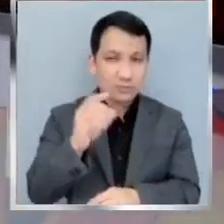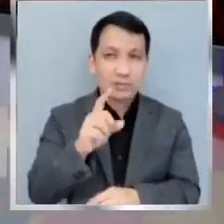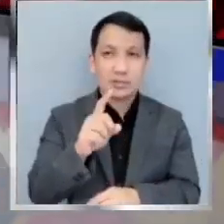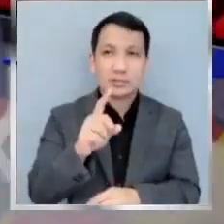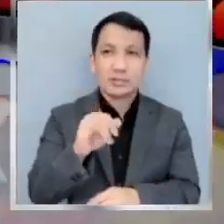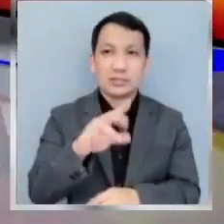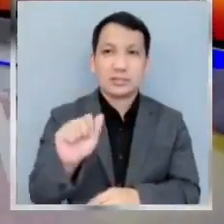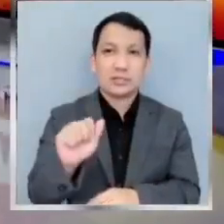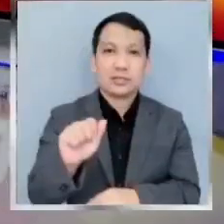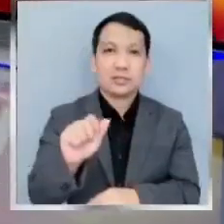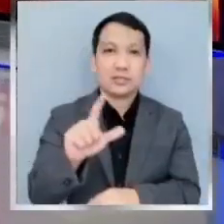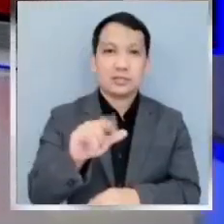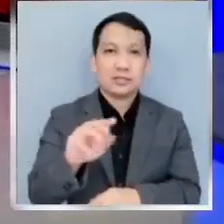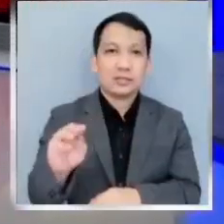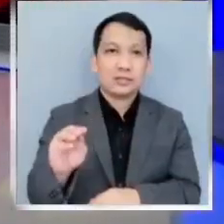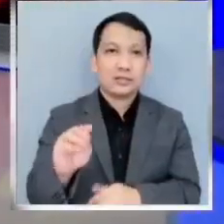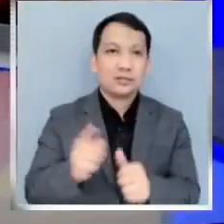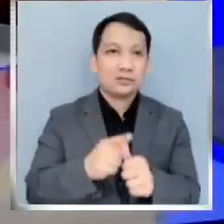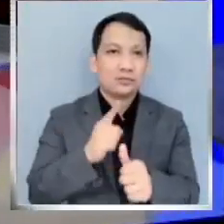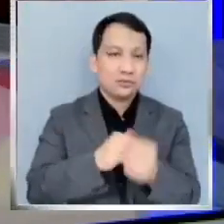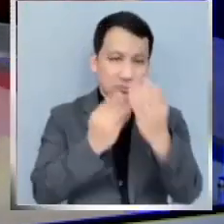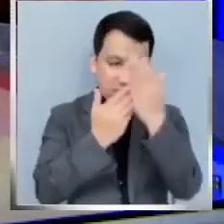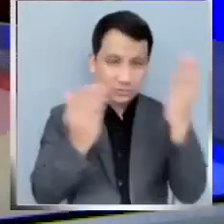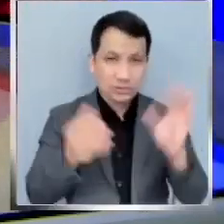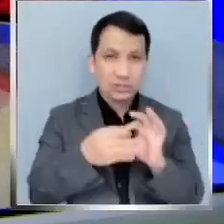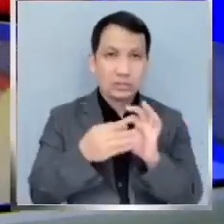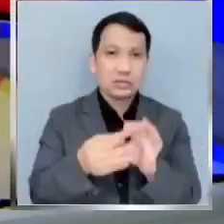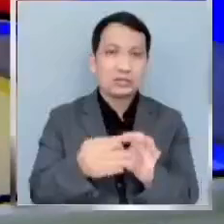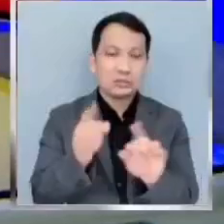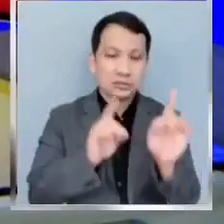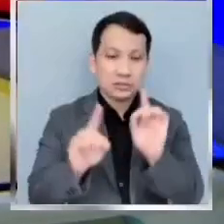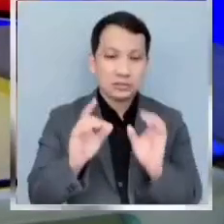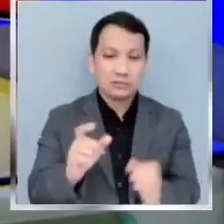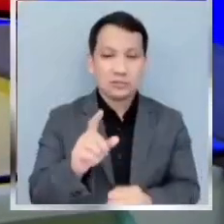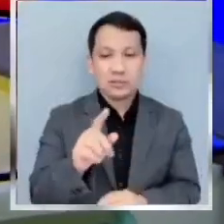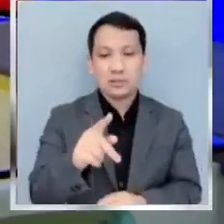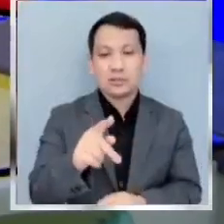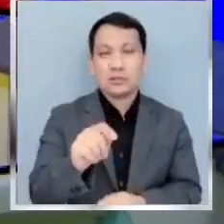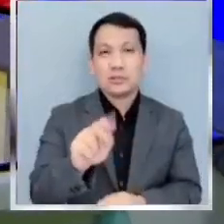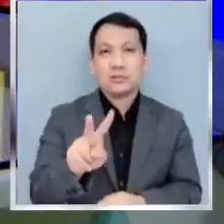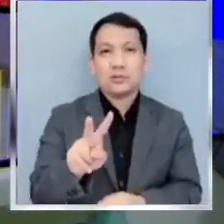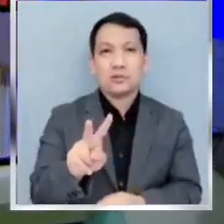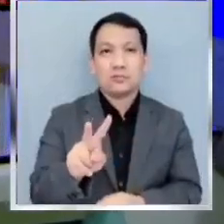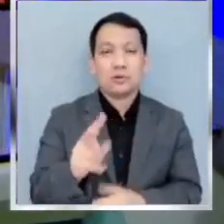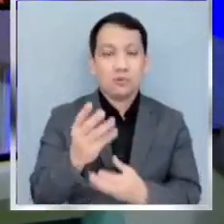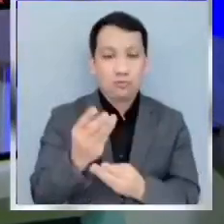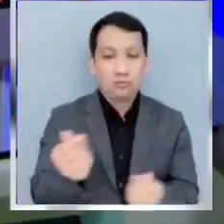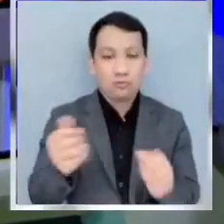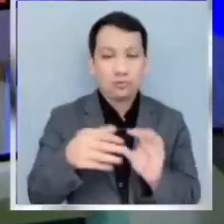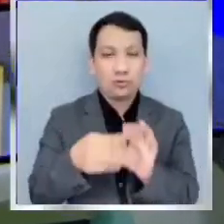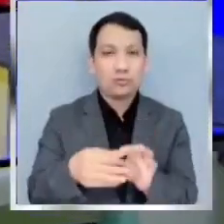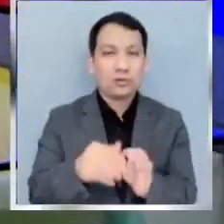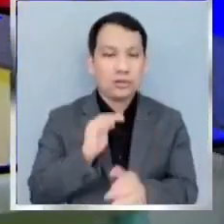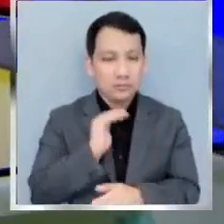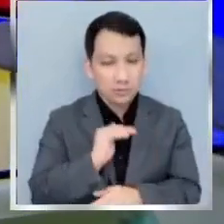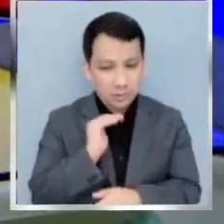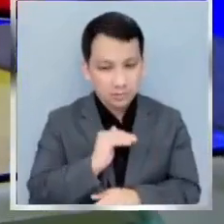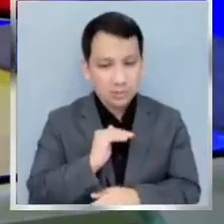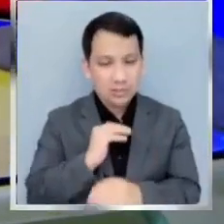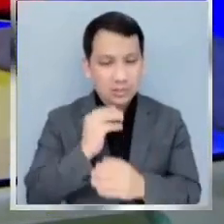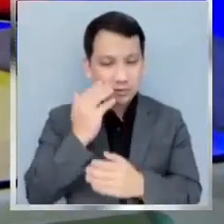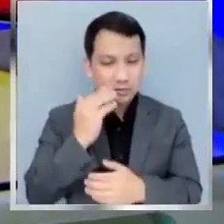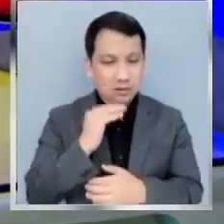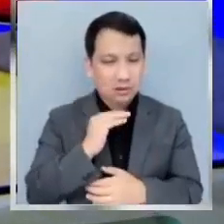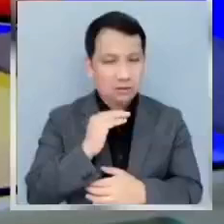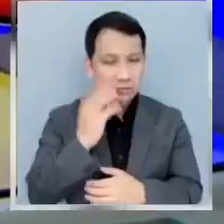magandang feedback sa first ever figure skating drama sa Philippine TV. Napapawi nga raw nito ang pagod, puyat, pati